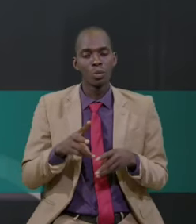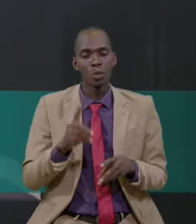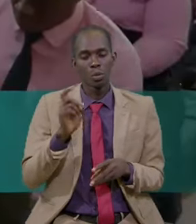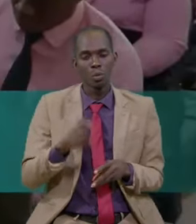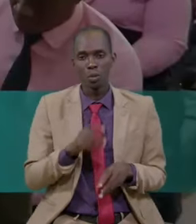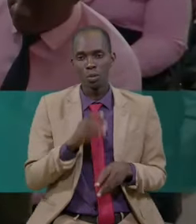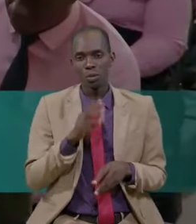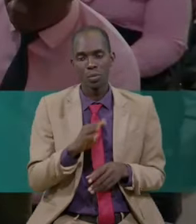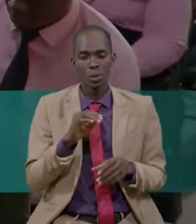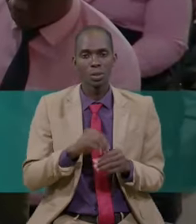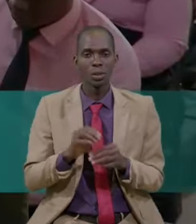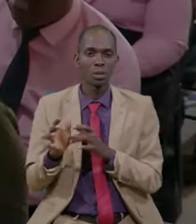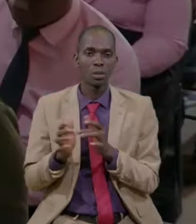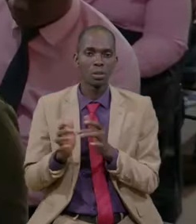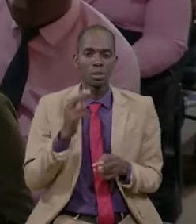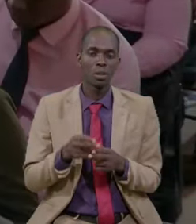nom de Jésus.